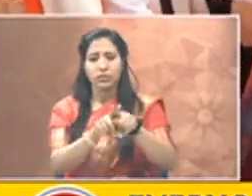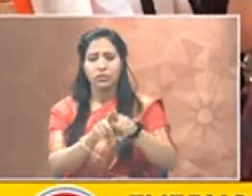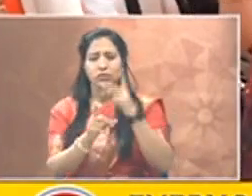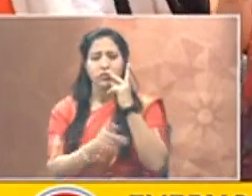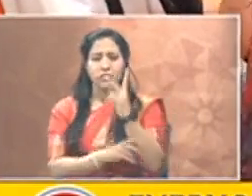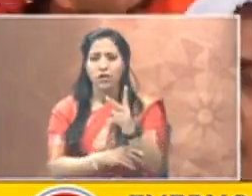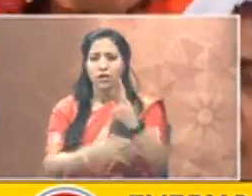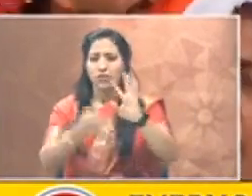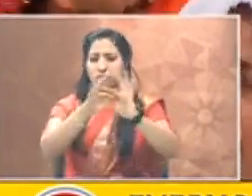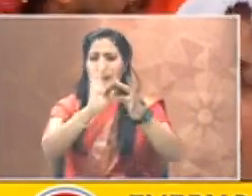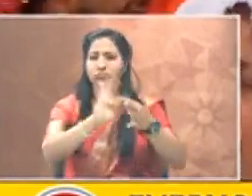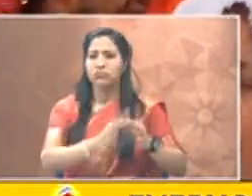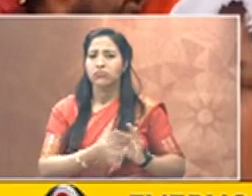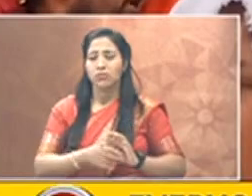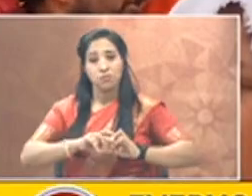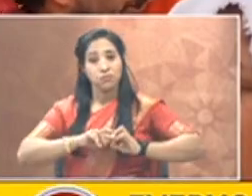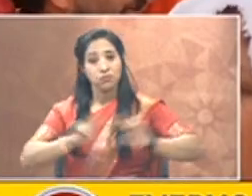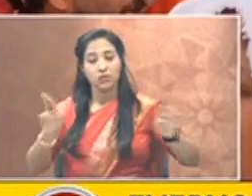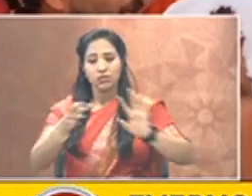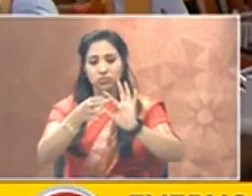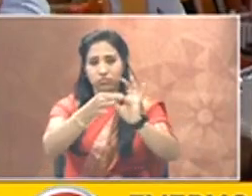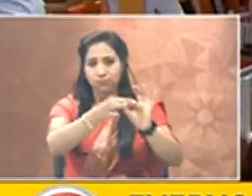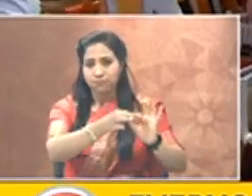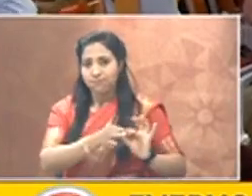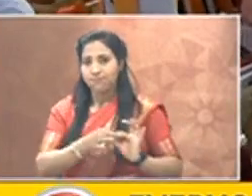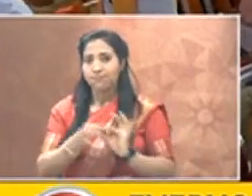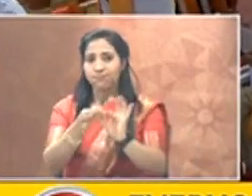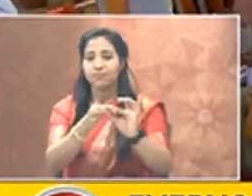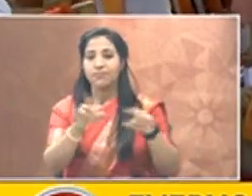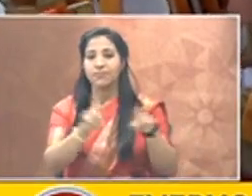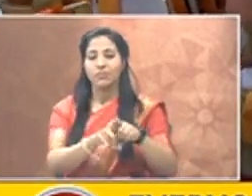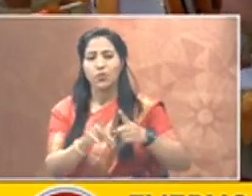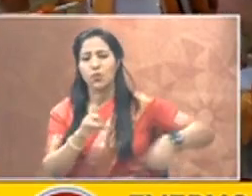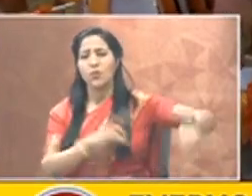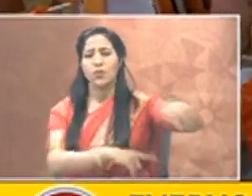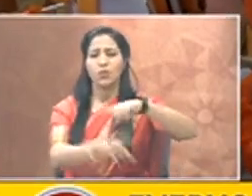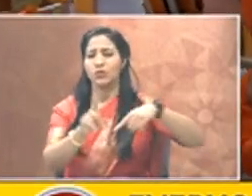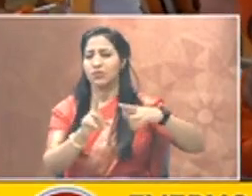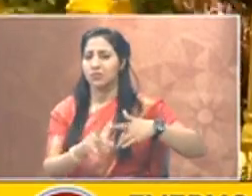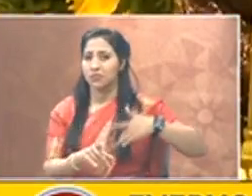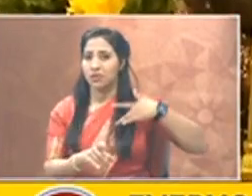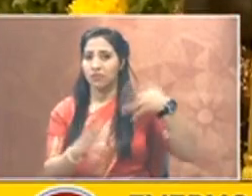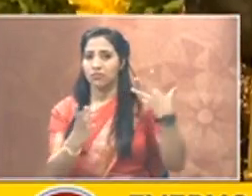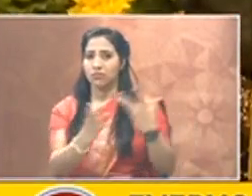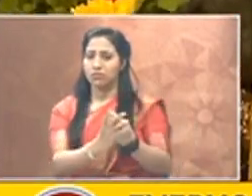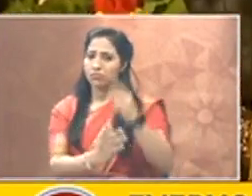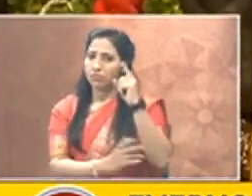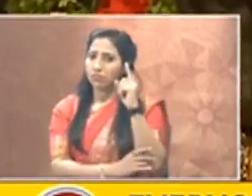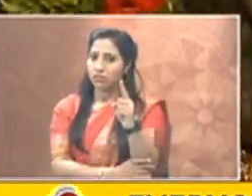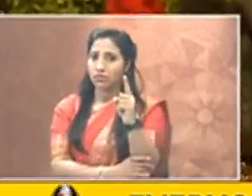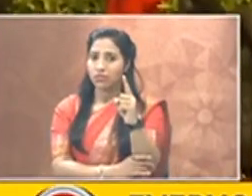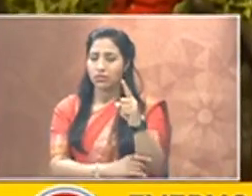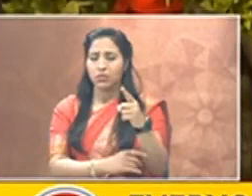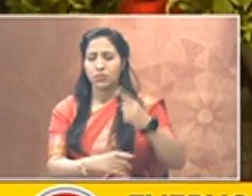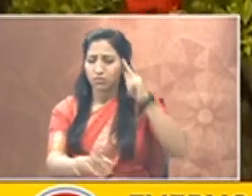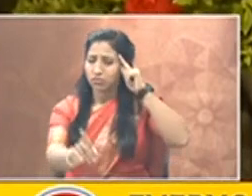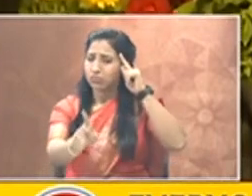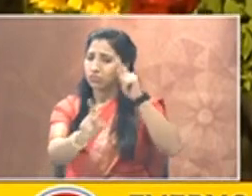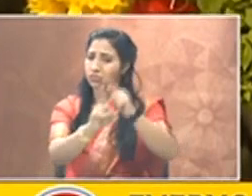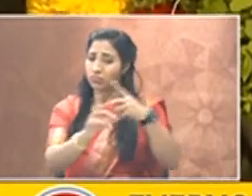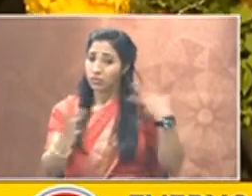एक सूत्र में बांध दिया है। सबकी भावना एक, सबकी भक्ति